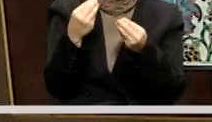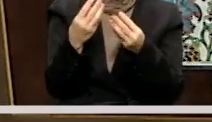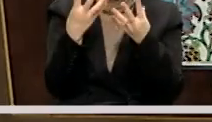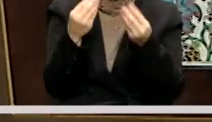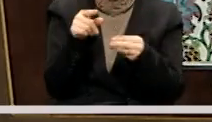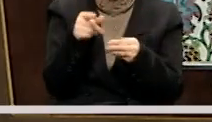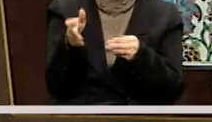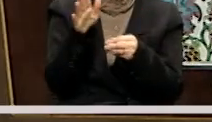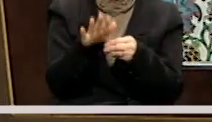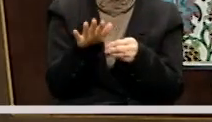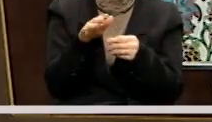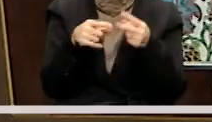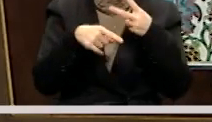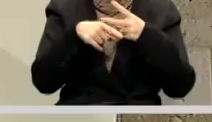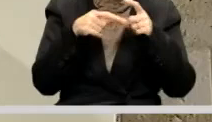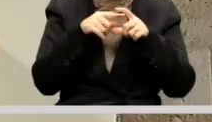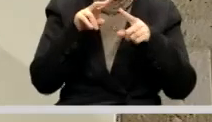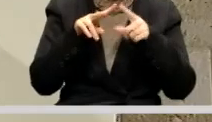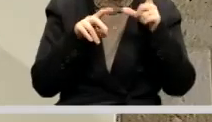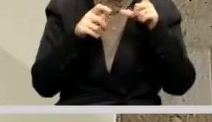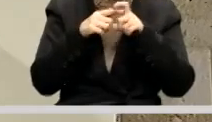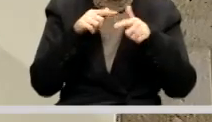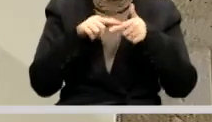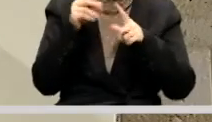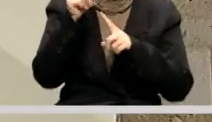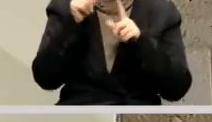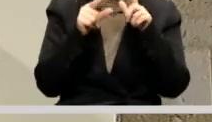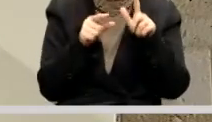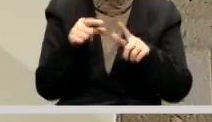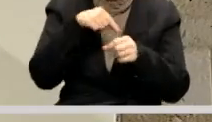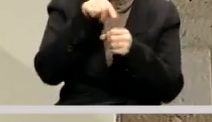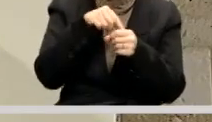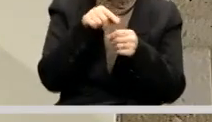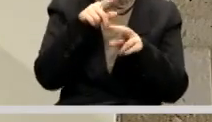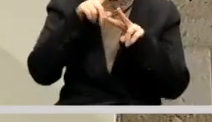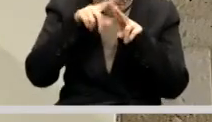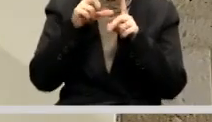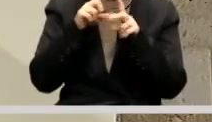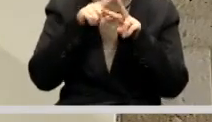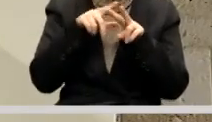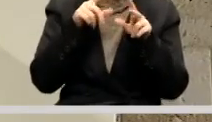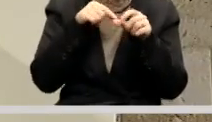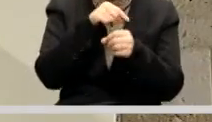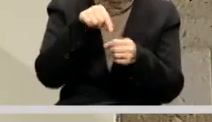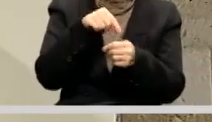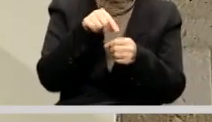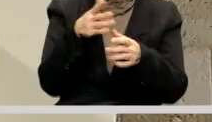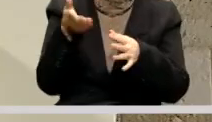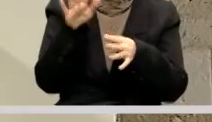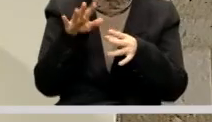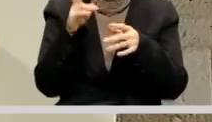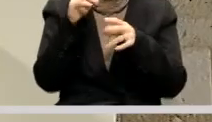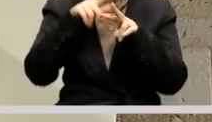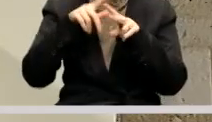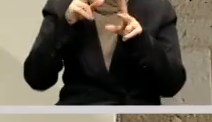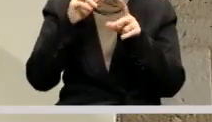tanesi zencefil çayı, sarı kantaron çayı, ada çayı, rezene, papatya gibi çayları gün içerisinde de